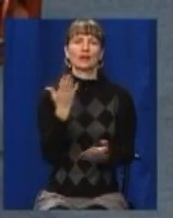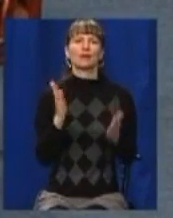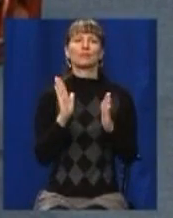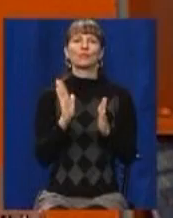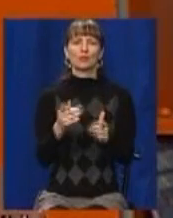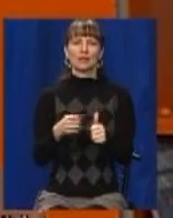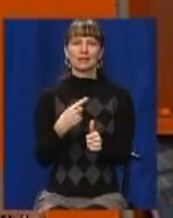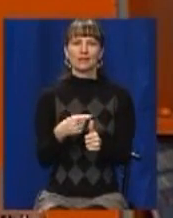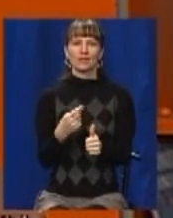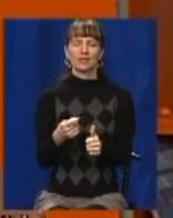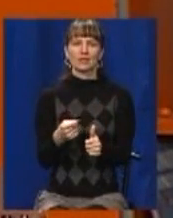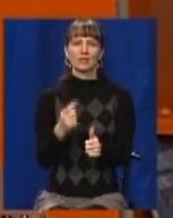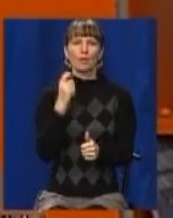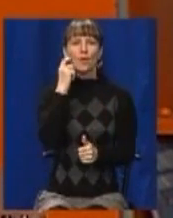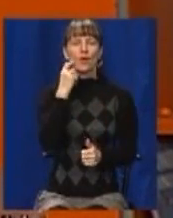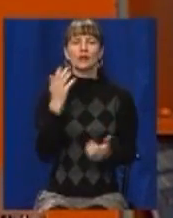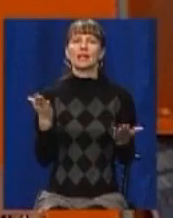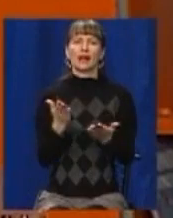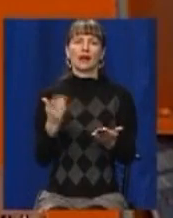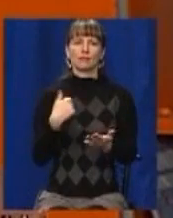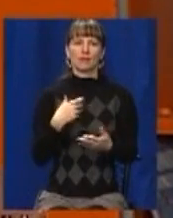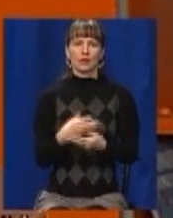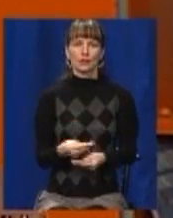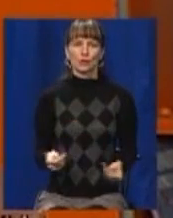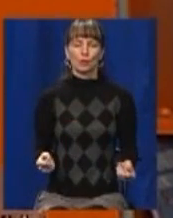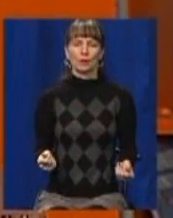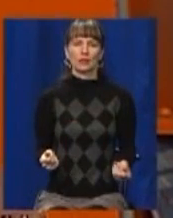буде називатися тоді? Морозиво, яке ми розтопили.